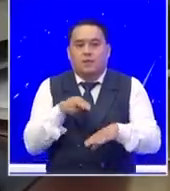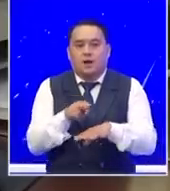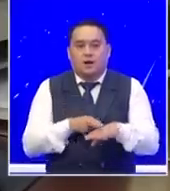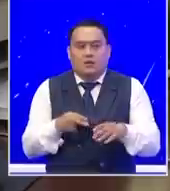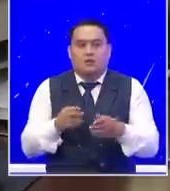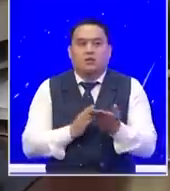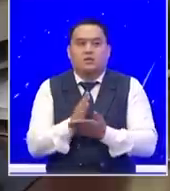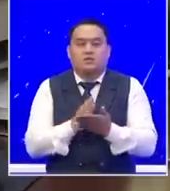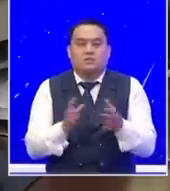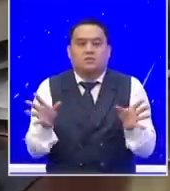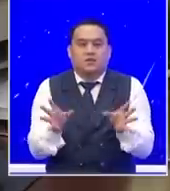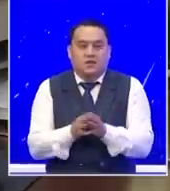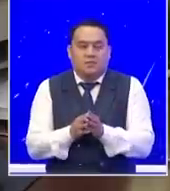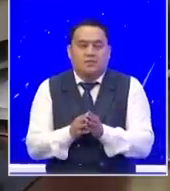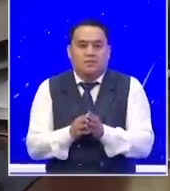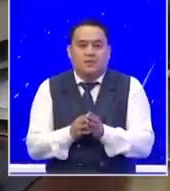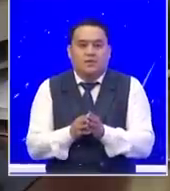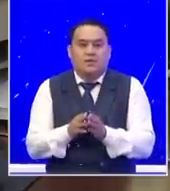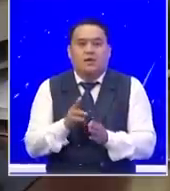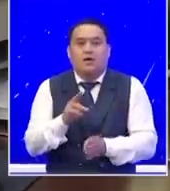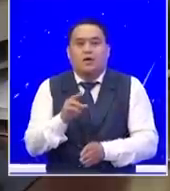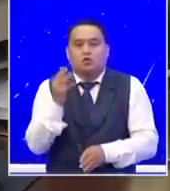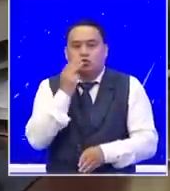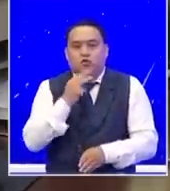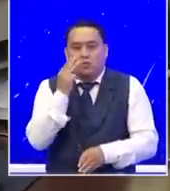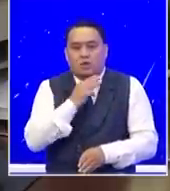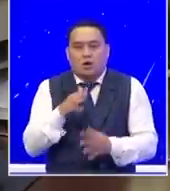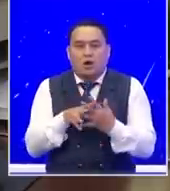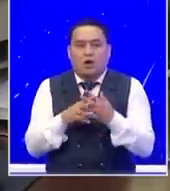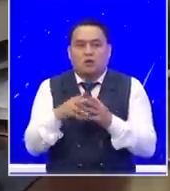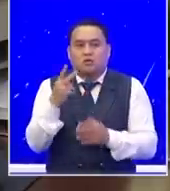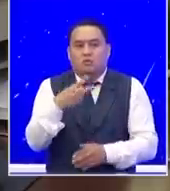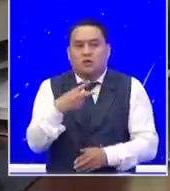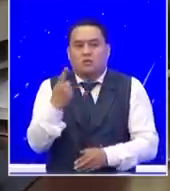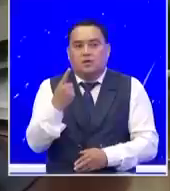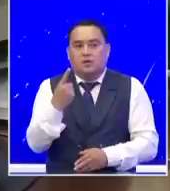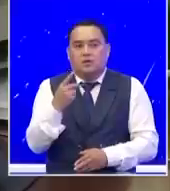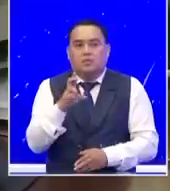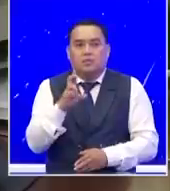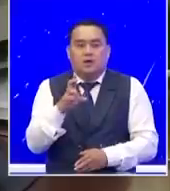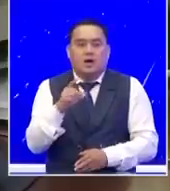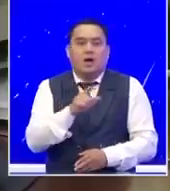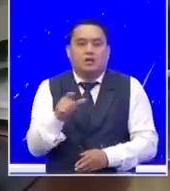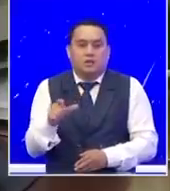департаментінің қызметкерлерімен бірігіп, Қаратал ауданы Үштөбе ауылында 21 жасар Б есімді